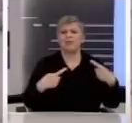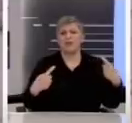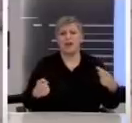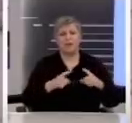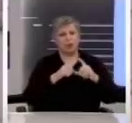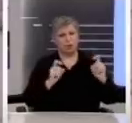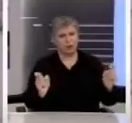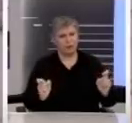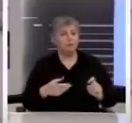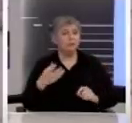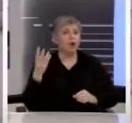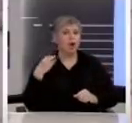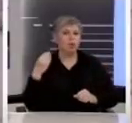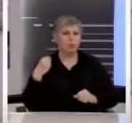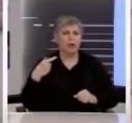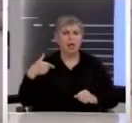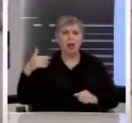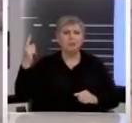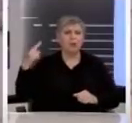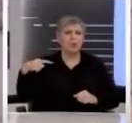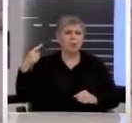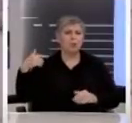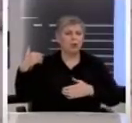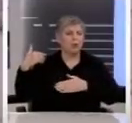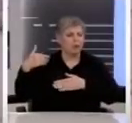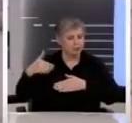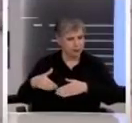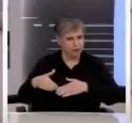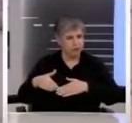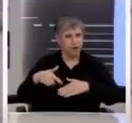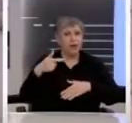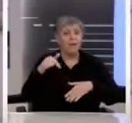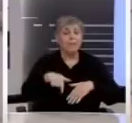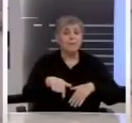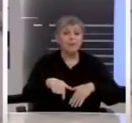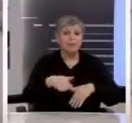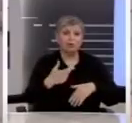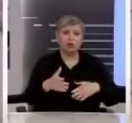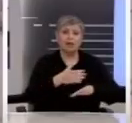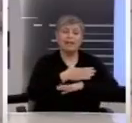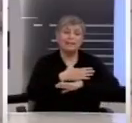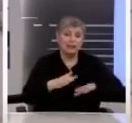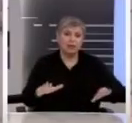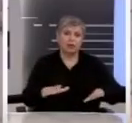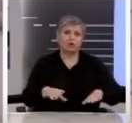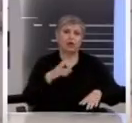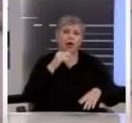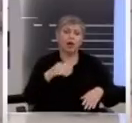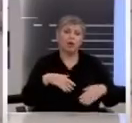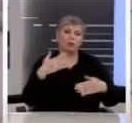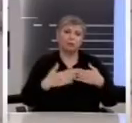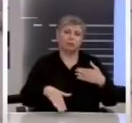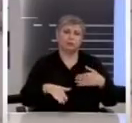οποία ακούστηκαν κατά κόρο τις προηγούμενες μέρες. Πιστεύω ότι πρέπει σήμερα πλέον στη Βουλή που ολοκληρώνεται αυτή η συζήτηση να